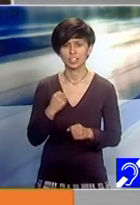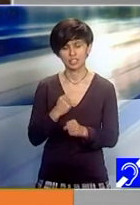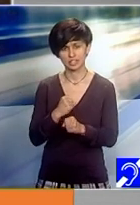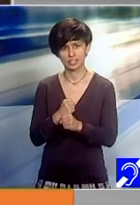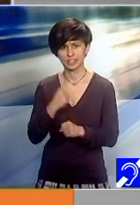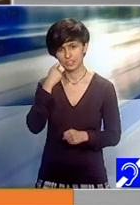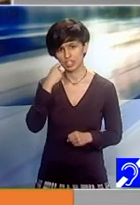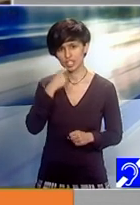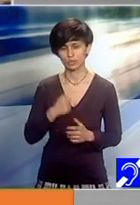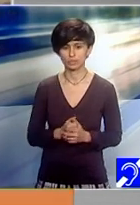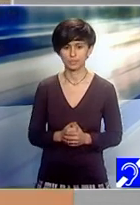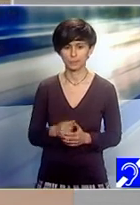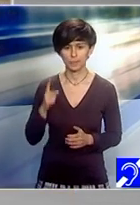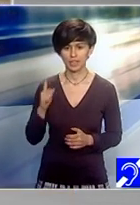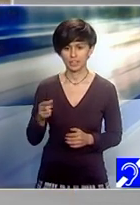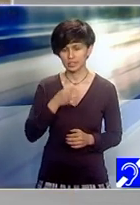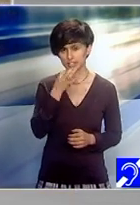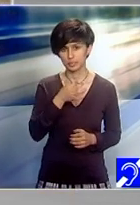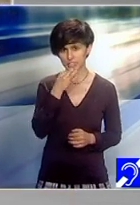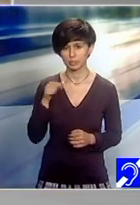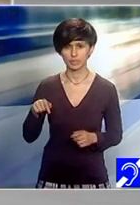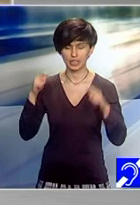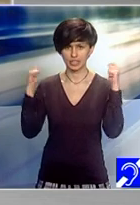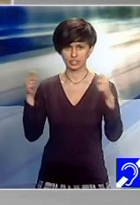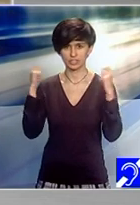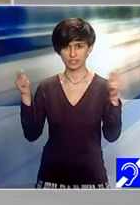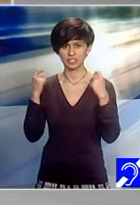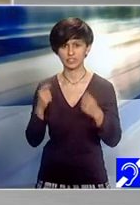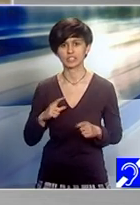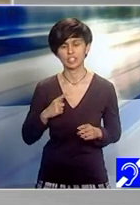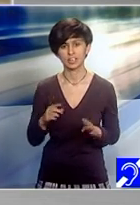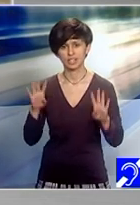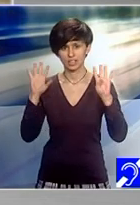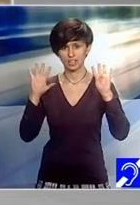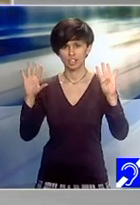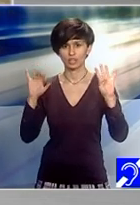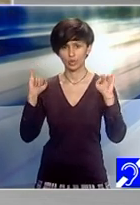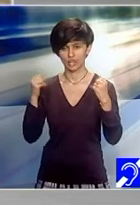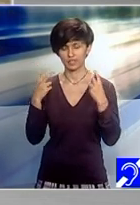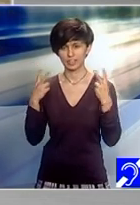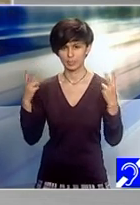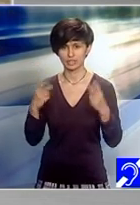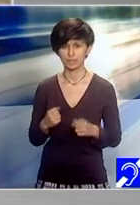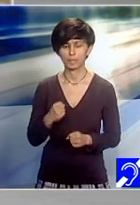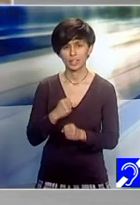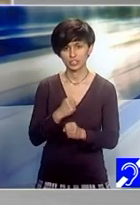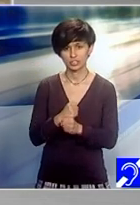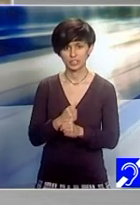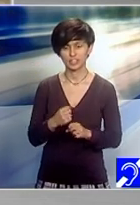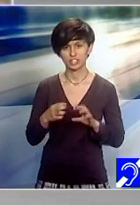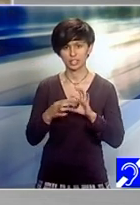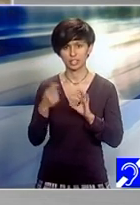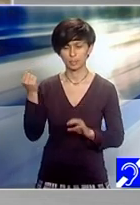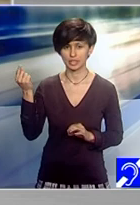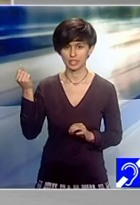Cluj-Napoca. Trebuie să spunem telespectatorilor că acest festival se află la cea de-a noua ediție și este un festival realizat în parteneriat cu cei de